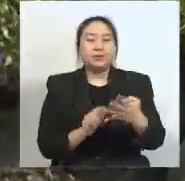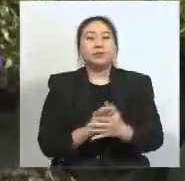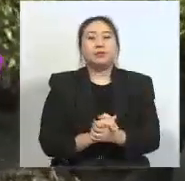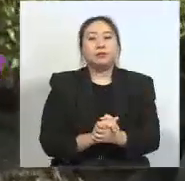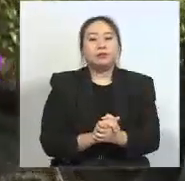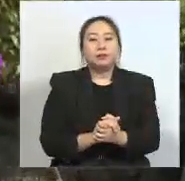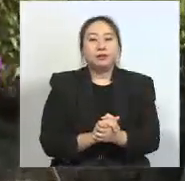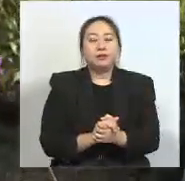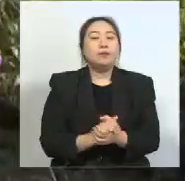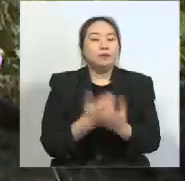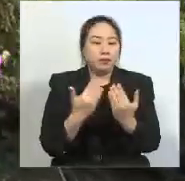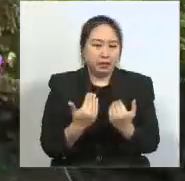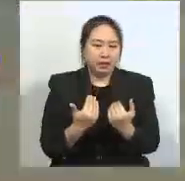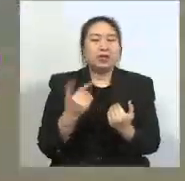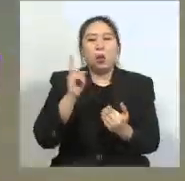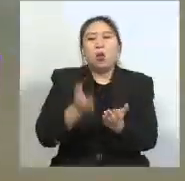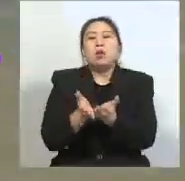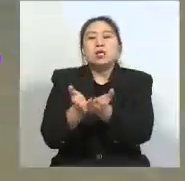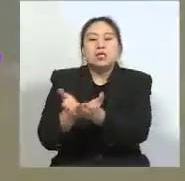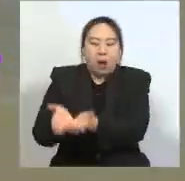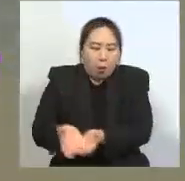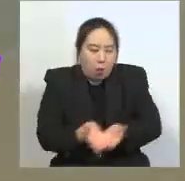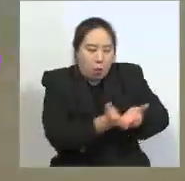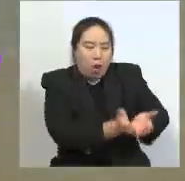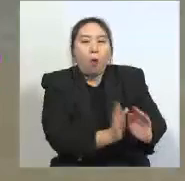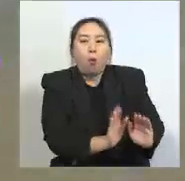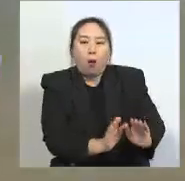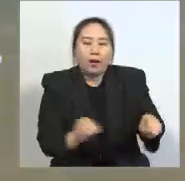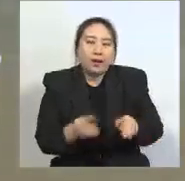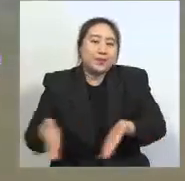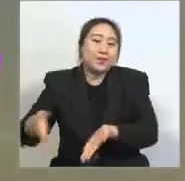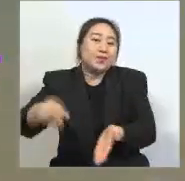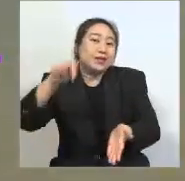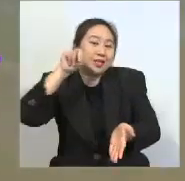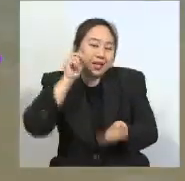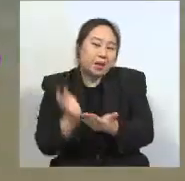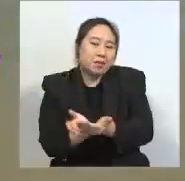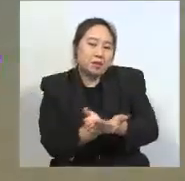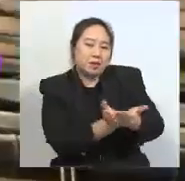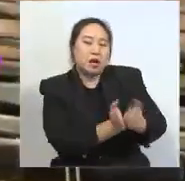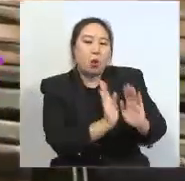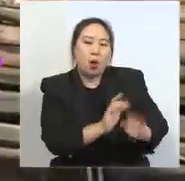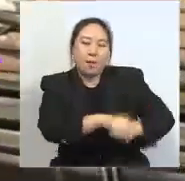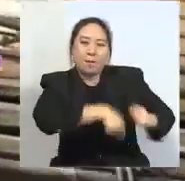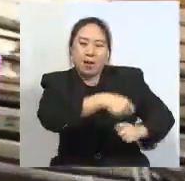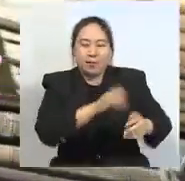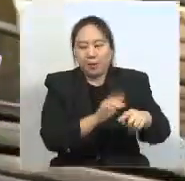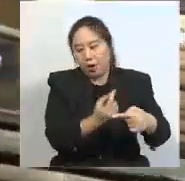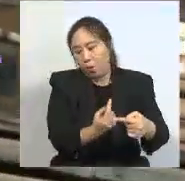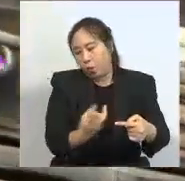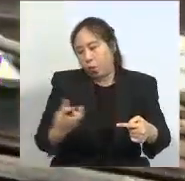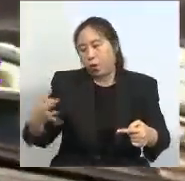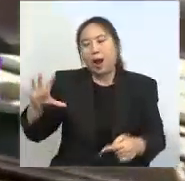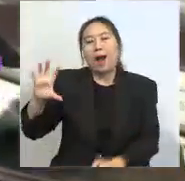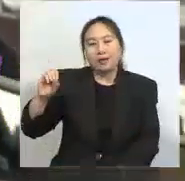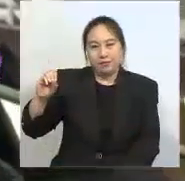ลงและอำเภอบึงกาฬก็ต้องเอาเรือมาจอดทิ้งไว้อยู่ริมแม่น้ำโขงแบบนี้นับดูแล้วเนี่ยรวมกว่า50ลำเลยนะคะ